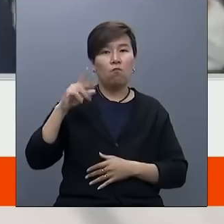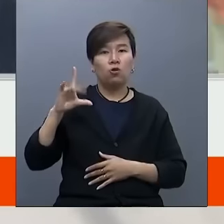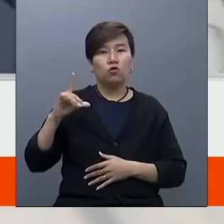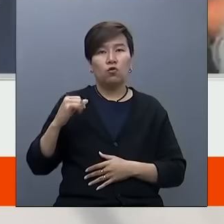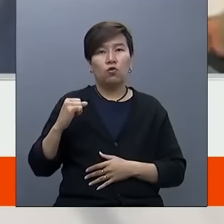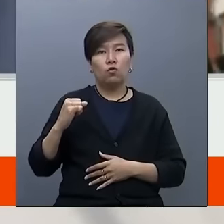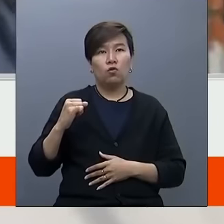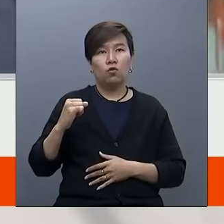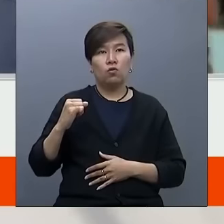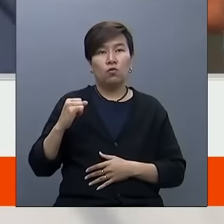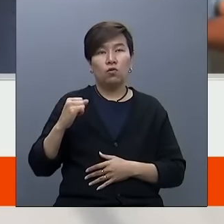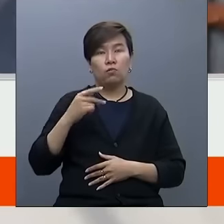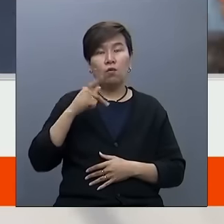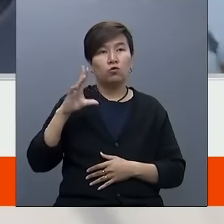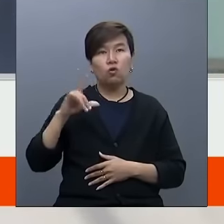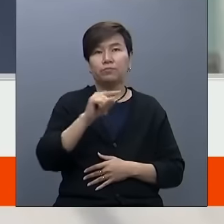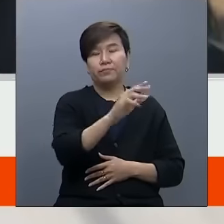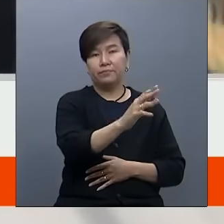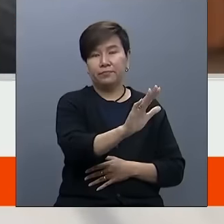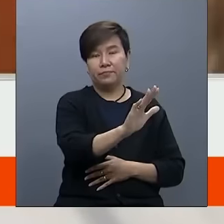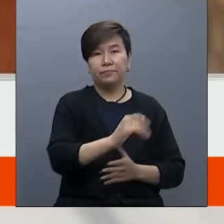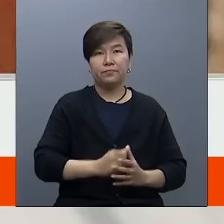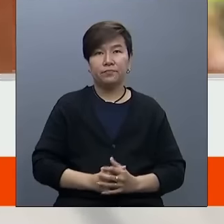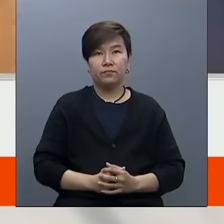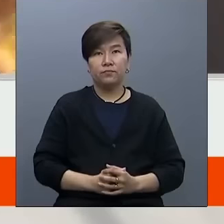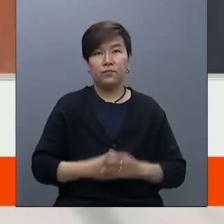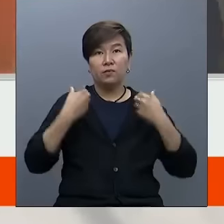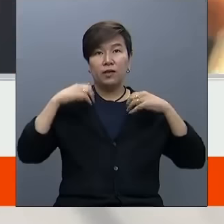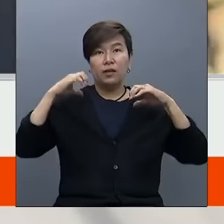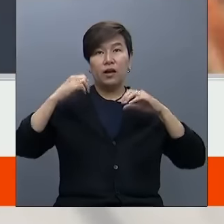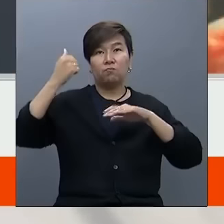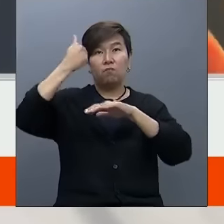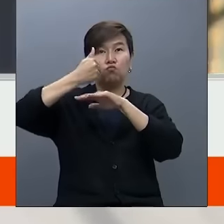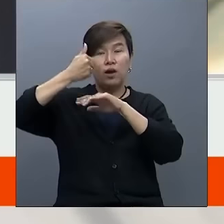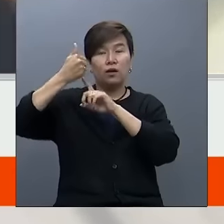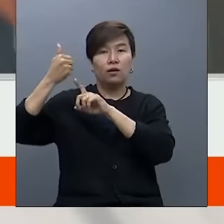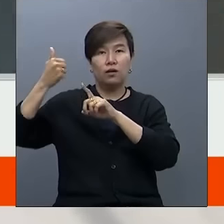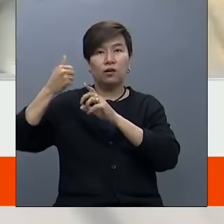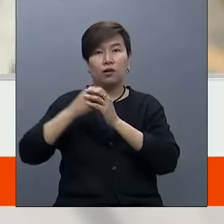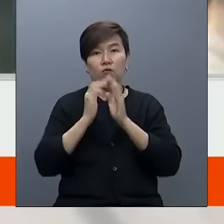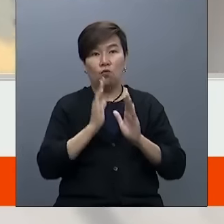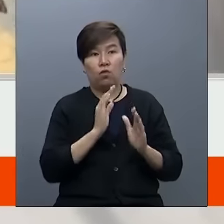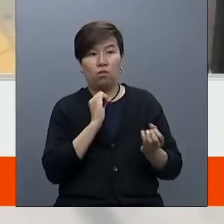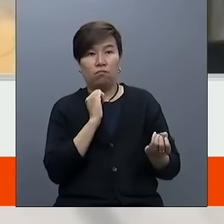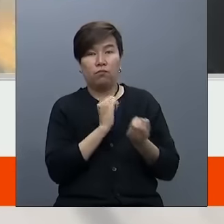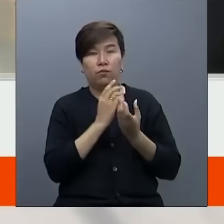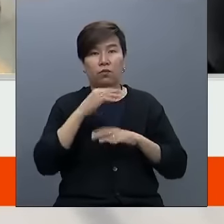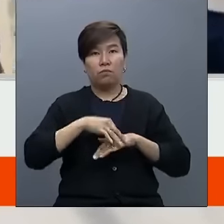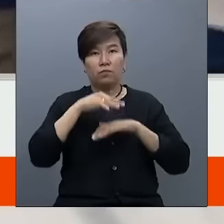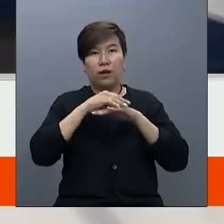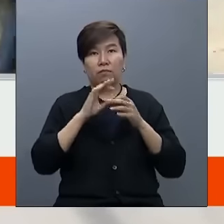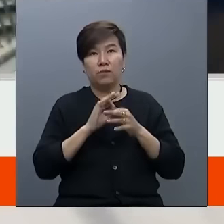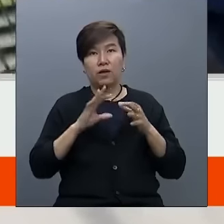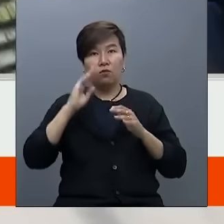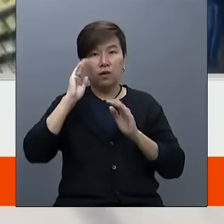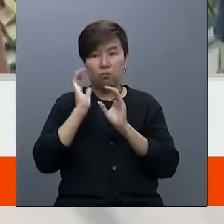ลยนะครับ อ ย่างเช่นสมมติว่าเป็นข้าราชการชั้นผู้ใหญ่แล้วกันทำร้ายคนโดยไม่ได้เกี่ยวกับตำแหน่งหน้าที่อันนี้ตำรวจสอบสว